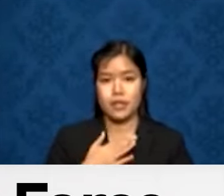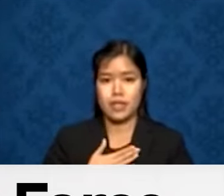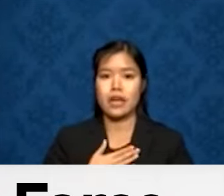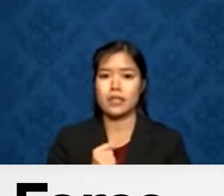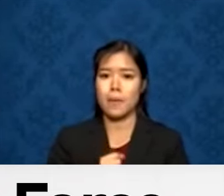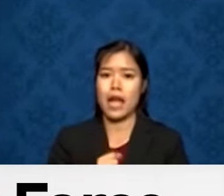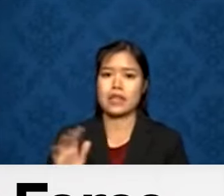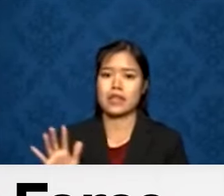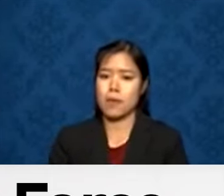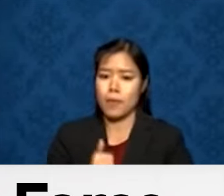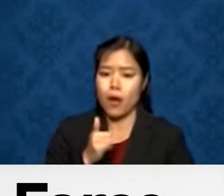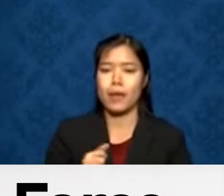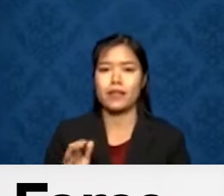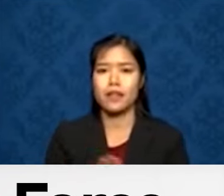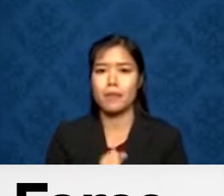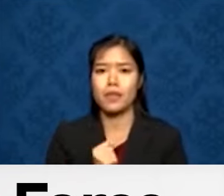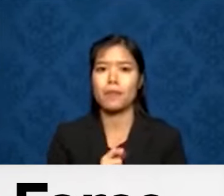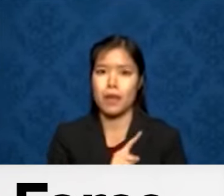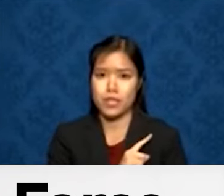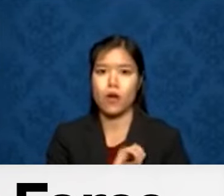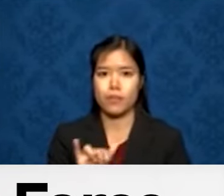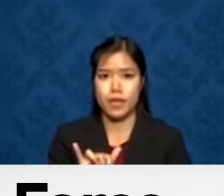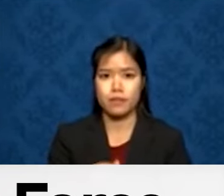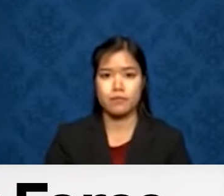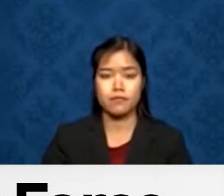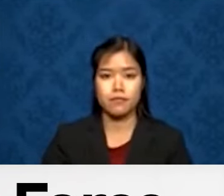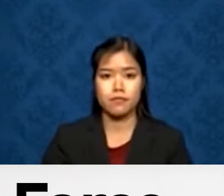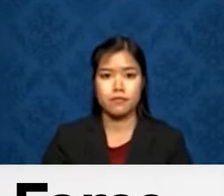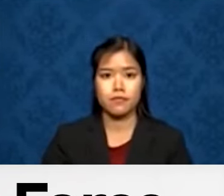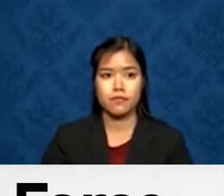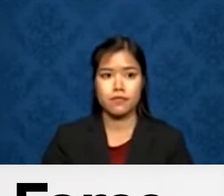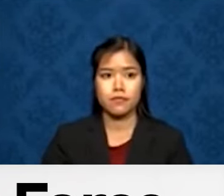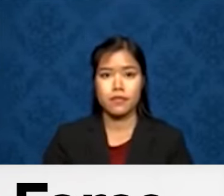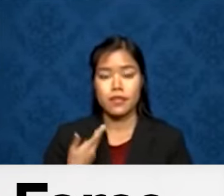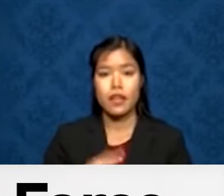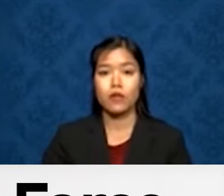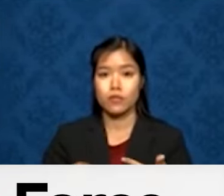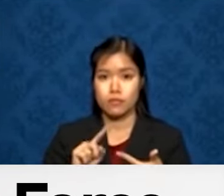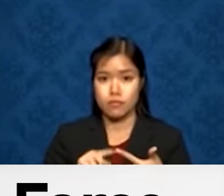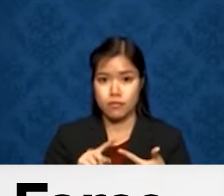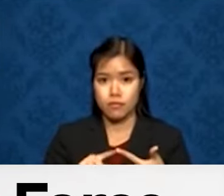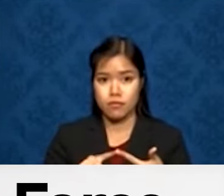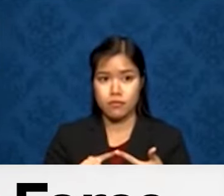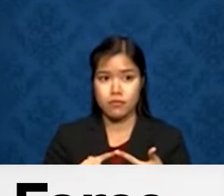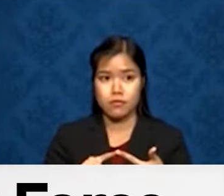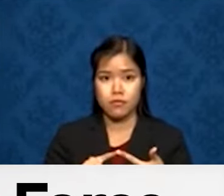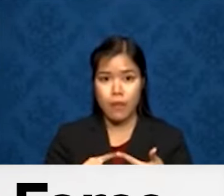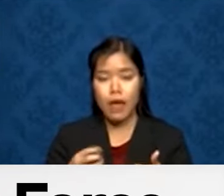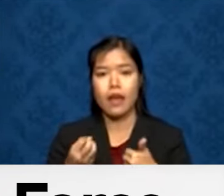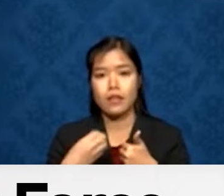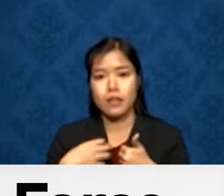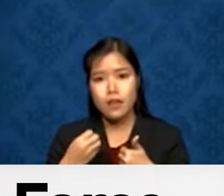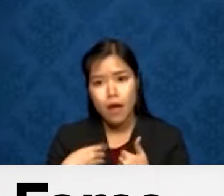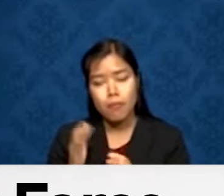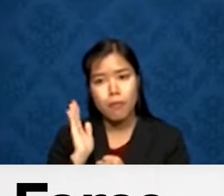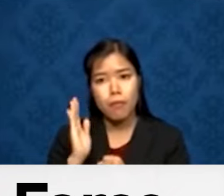ารผมก็เข้าใจว่าคุณสุทินชี้แจงได้อย่างช่ำชองทีเดียวแล้วก็ทำให้ดูเหมือนกับว่าคุณวิโรจน์เนี่ยไม่ได้เข้าใจวิธีการท